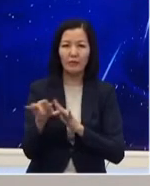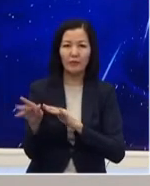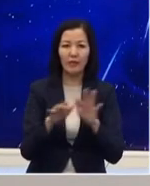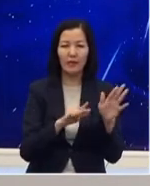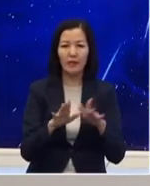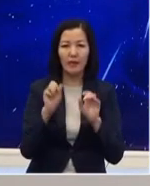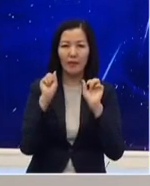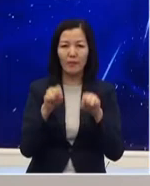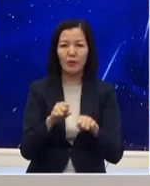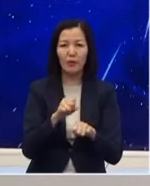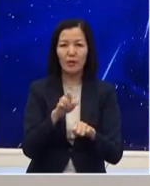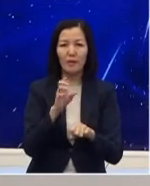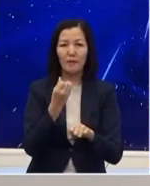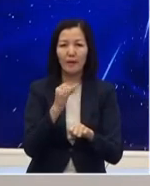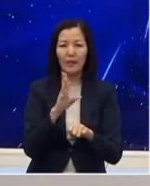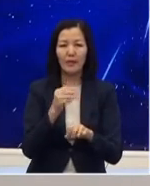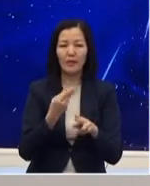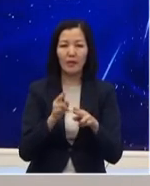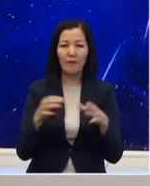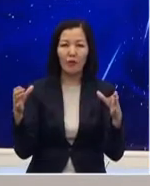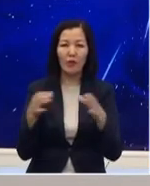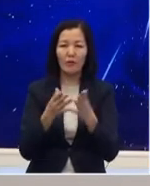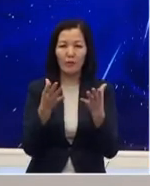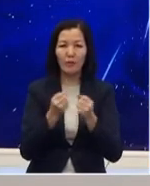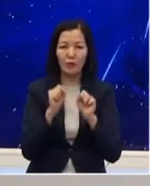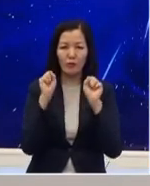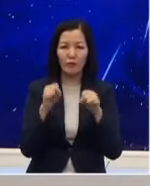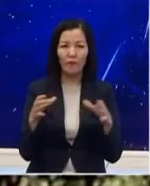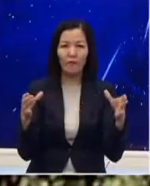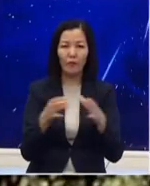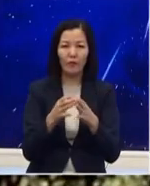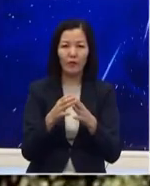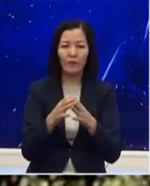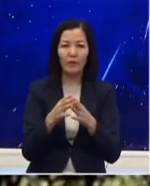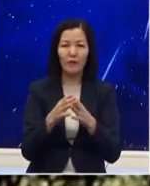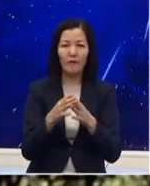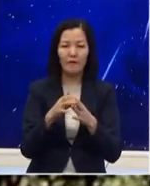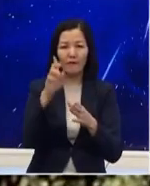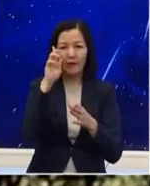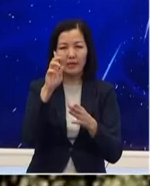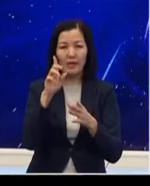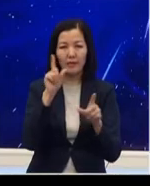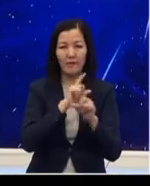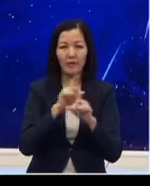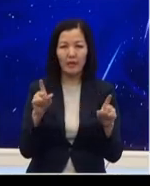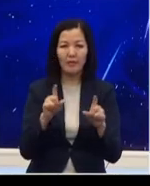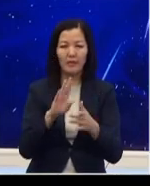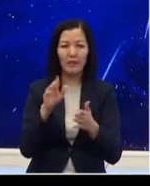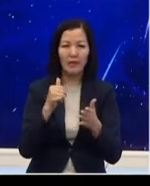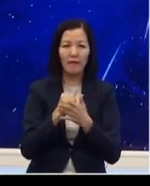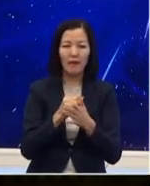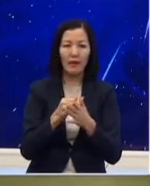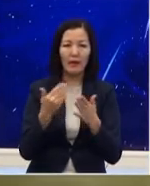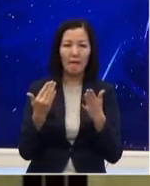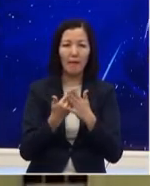процесс, позволяющий Джо Байдену и его команде получить доступ к фондам и общаться с федеральными ведомствами. Глава